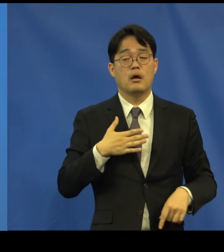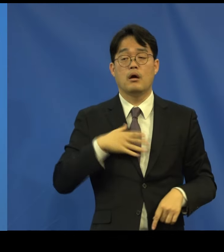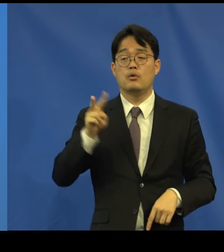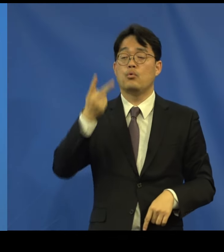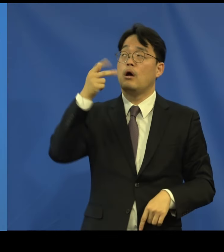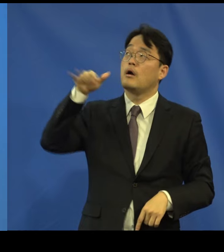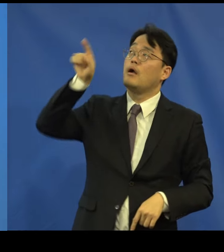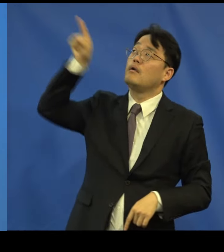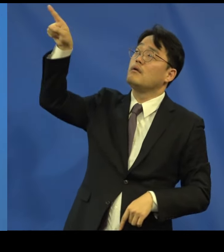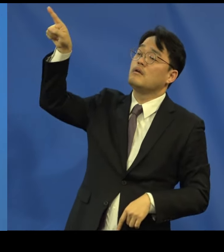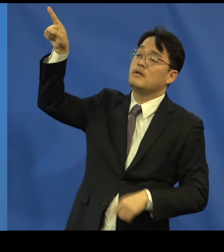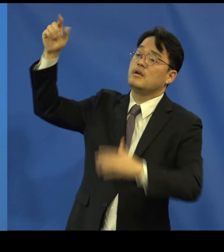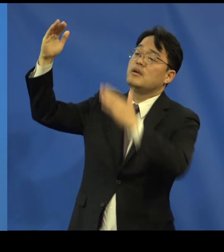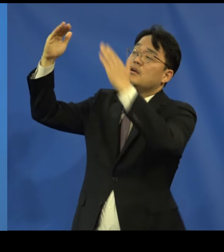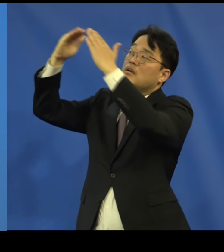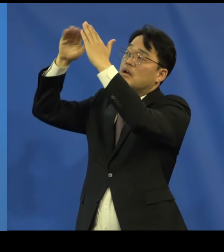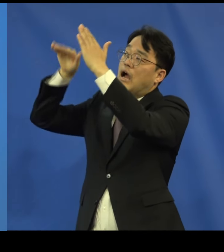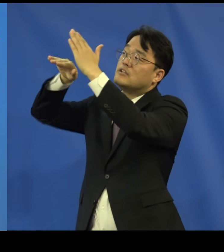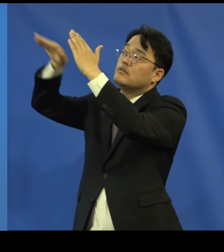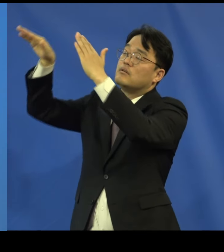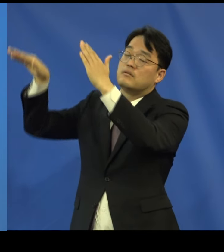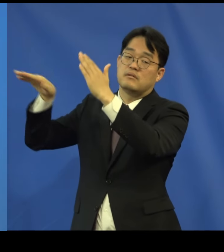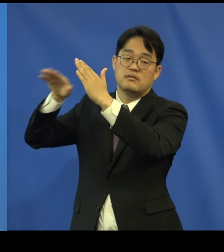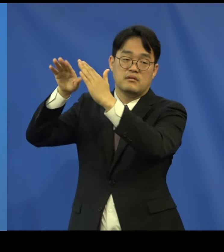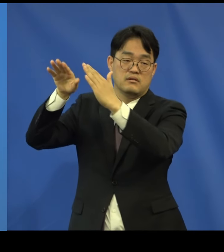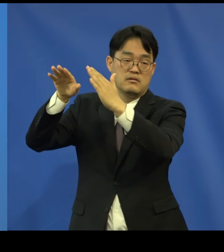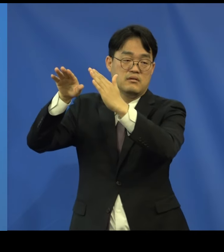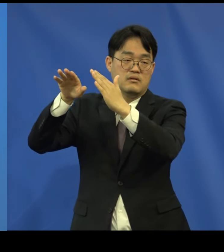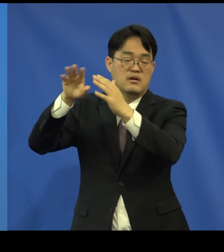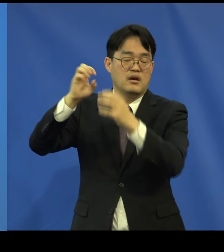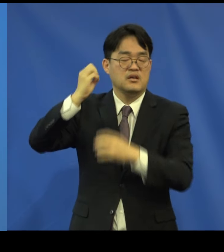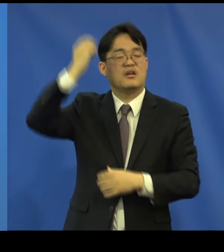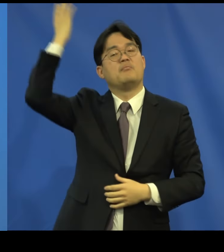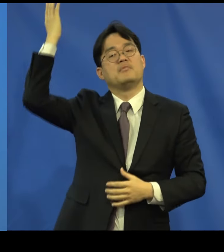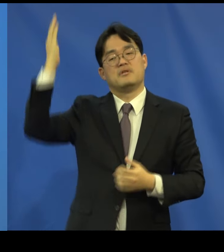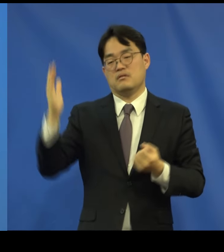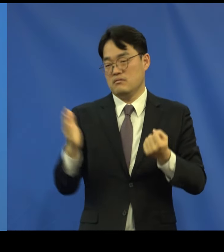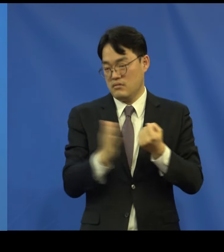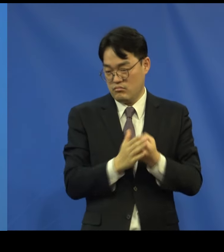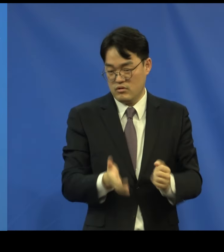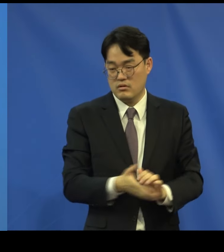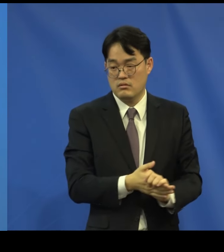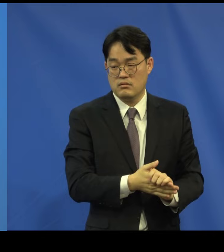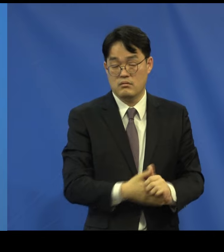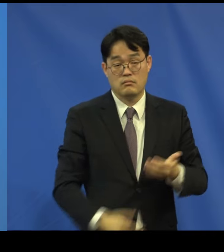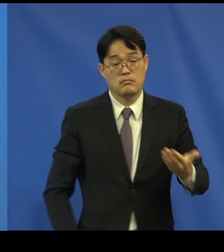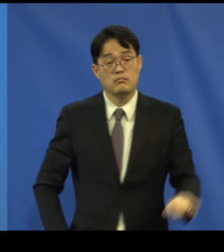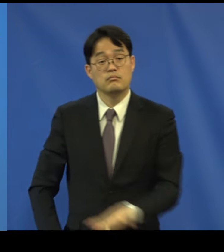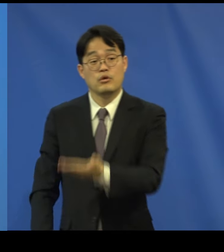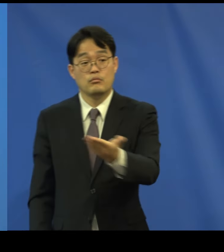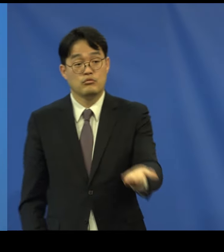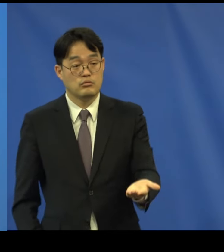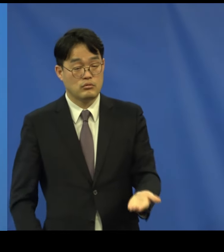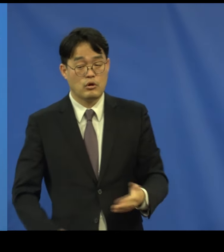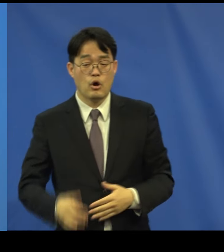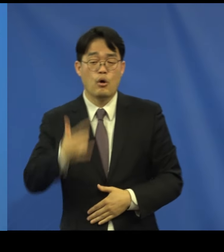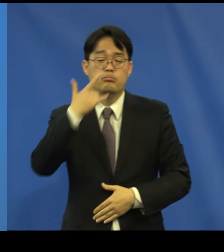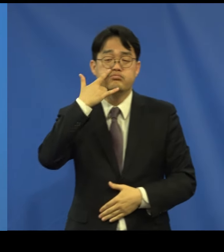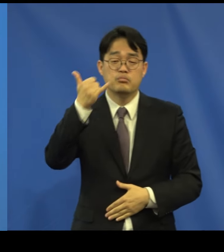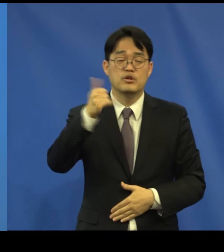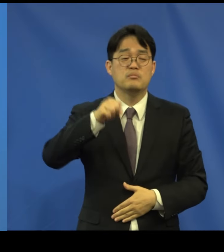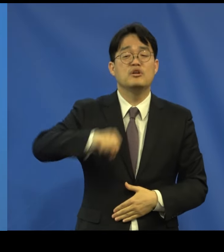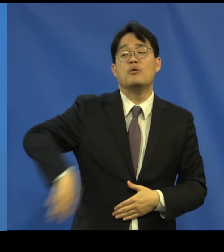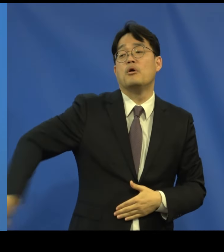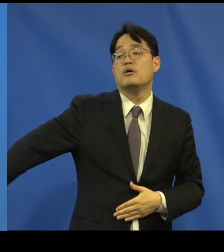돌아갈 고향이 없어 길을 잃은 미아들. 여러분, 부모를 잃은 아이에게 장난감은 치료제가 될 수가 없습니다.